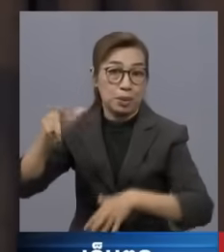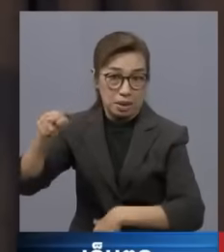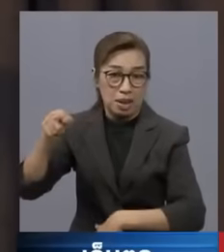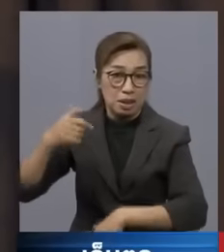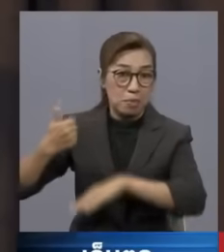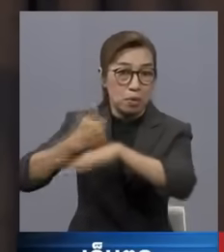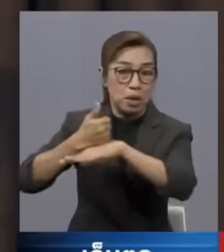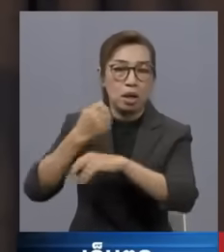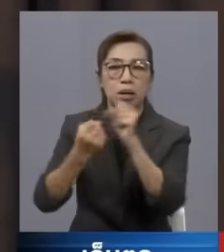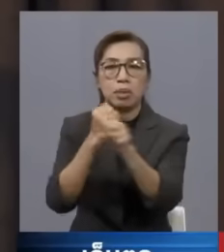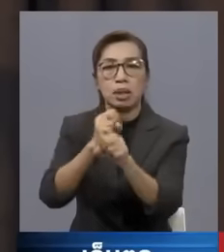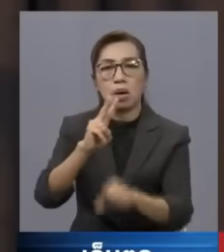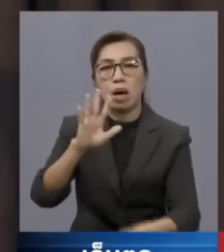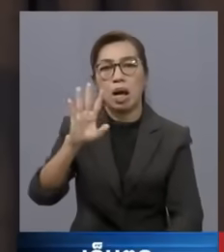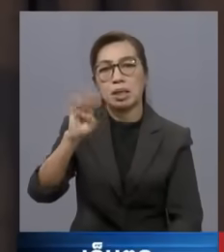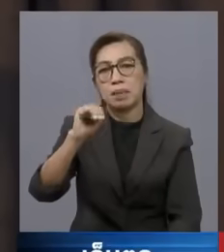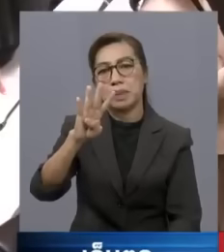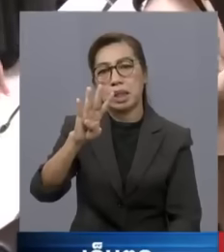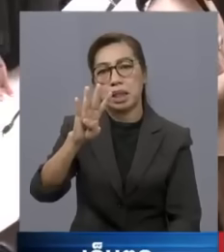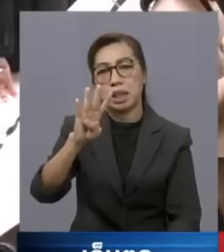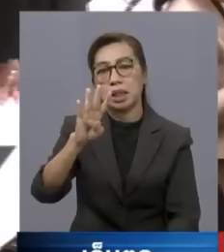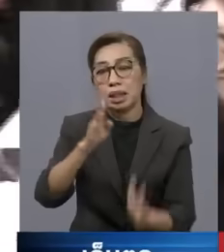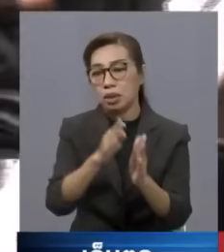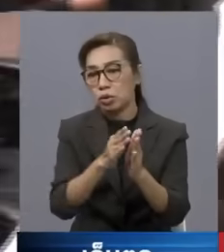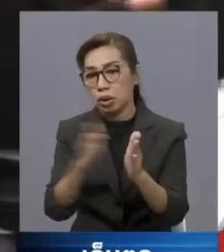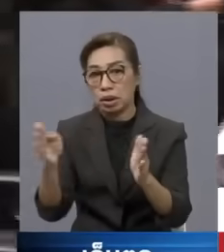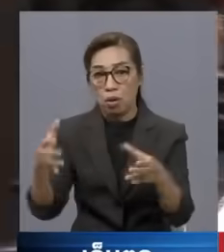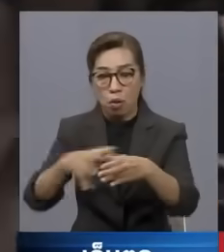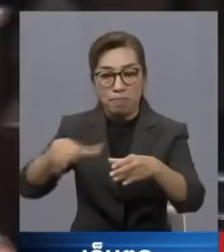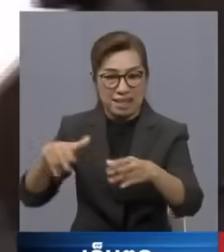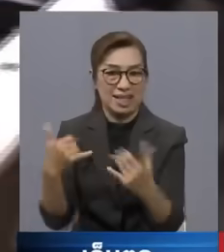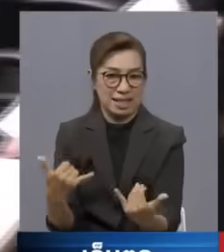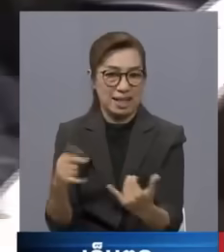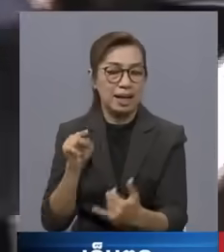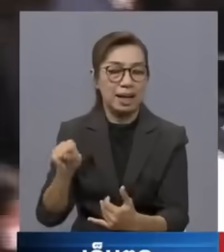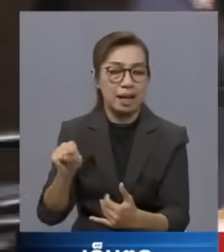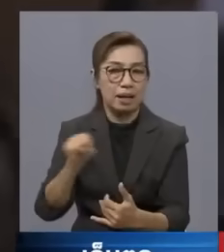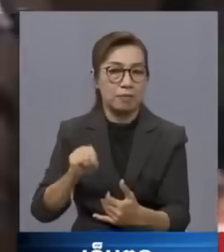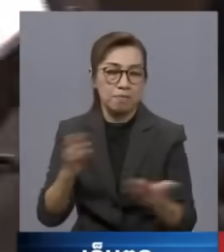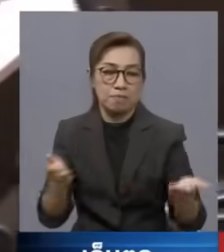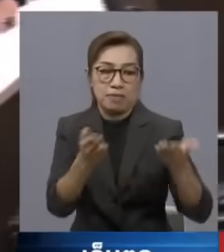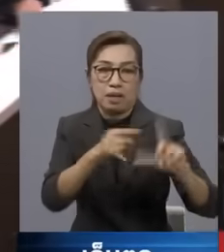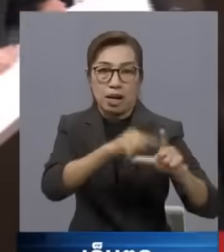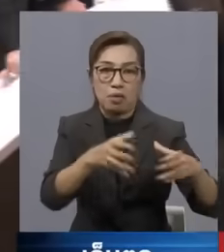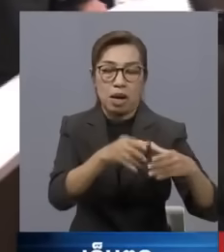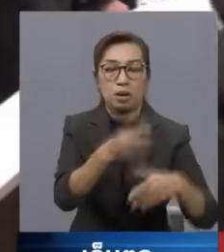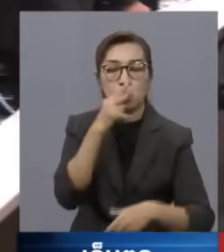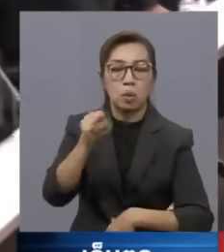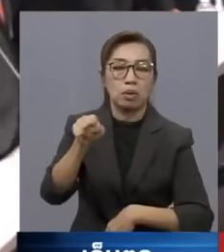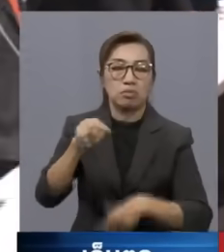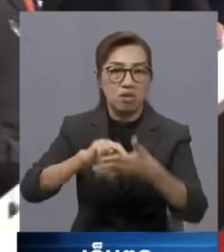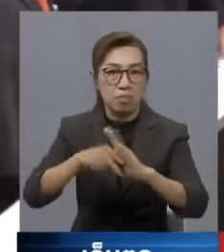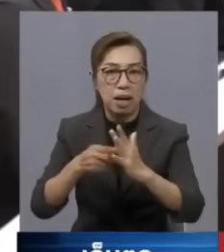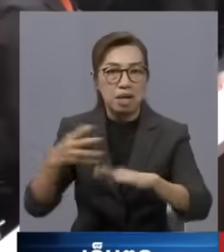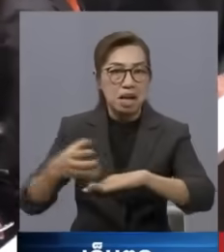ปี 40ก็คือตั้งแต่ปี 2544ลากยาวมาจนถึงพรรคเพื่อไทยปัจจุบันถูกพักก้าวไกลมองว่าเป็นการเล่น